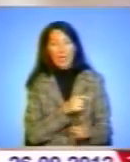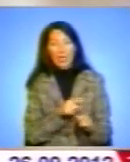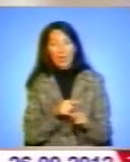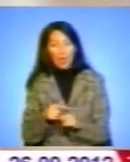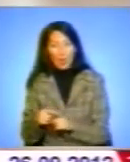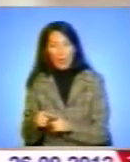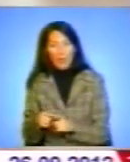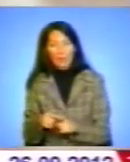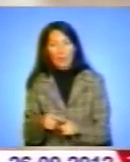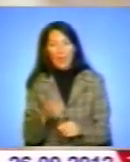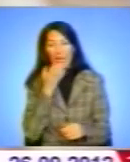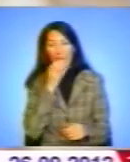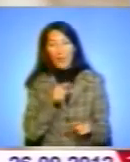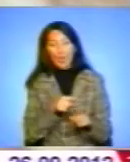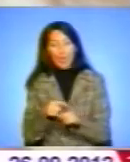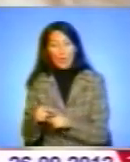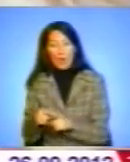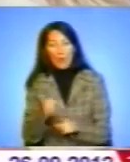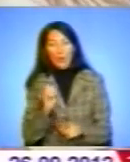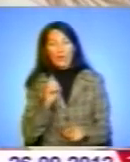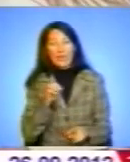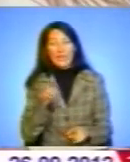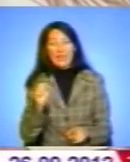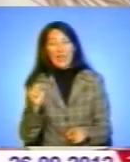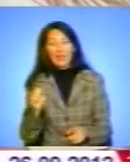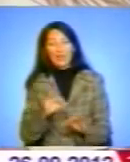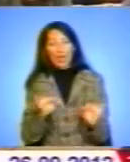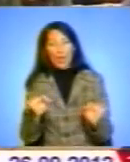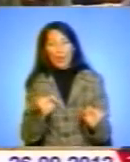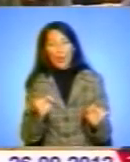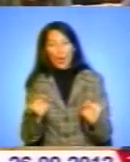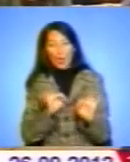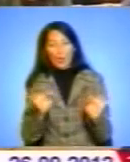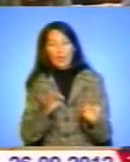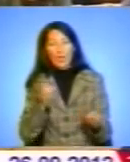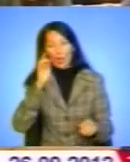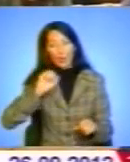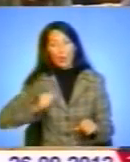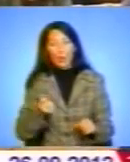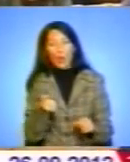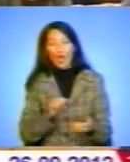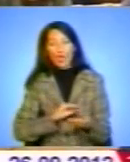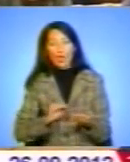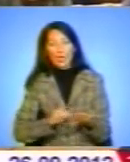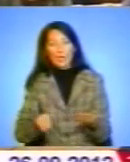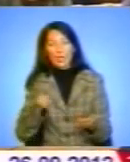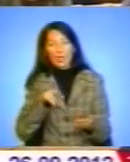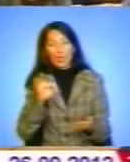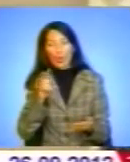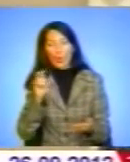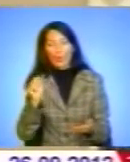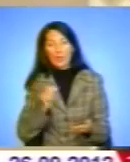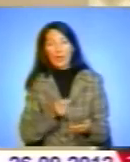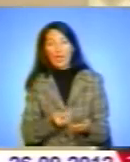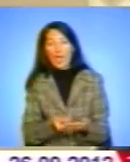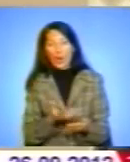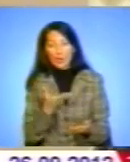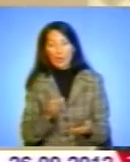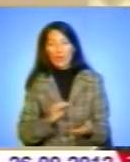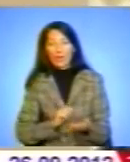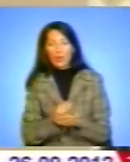класик. Теплі слова про Євгена Тадейовича лунали від друга, також журналіста Миколи Добровольського, який оцінював і друкував перші праці